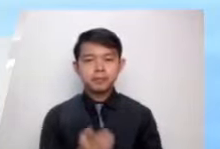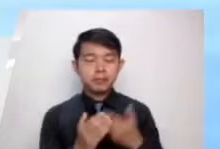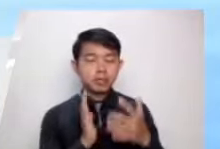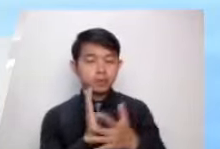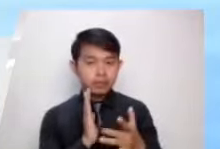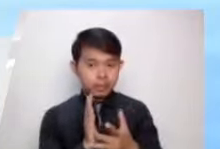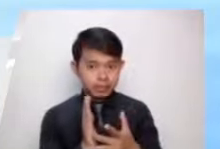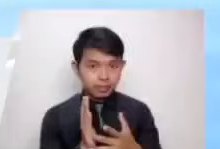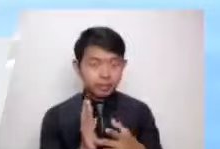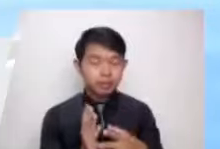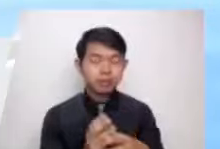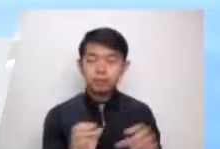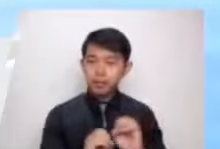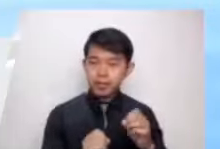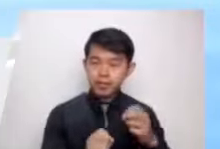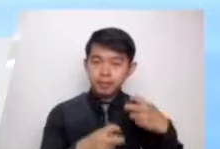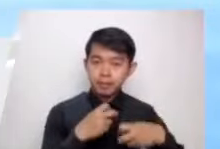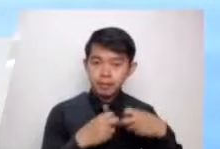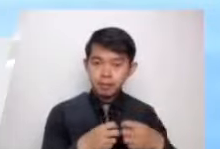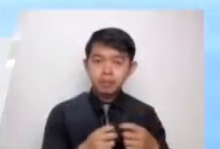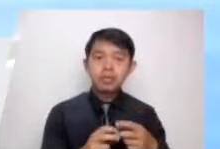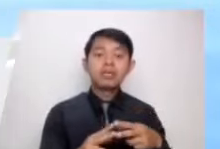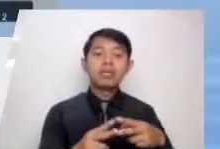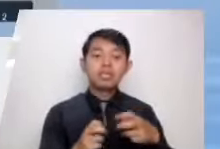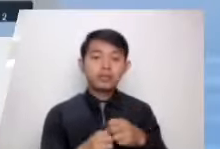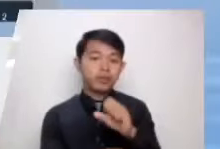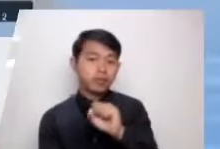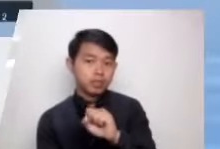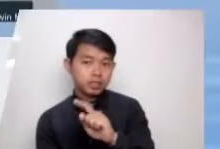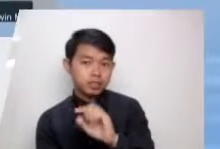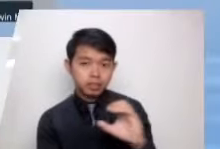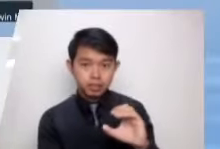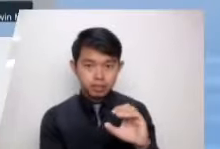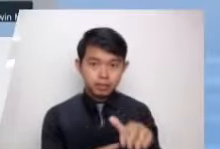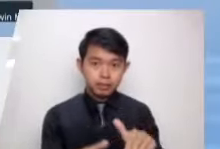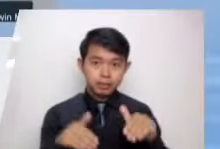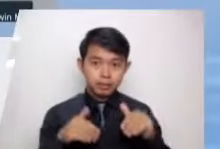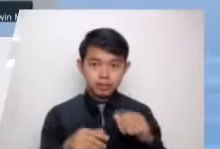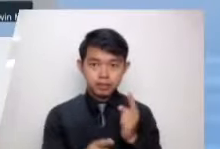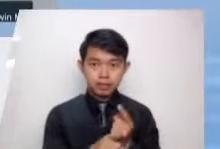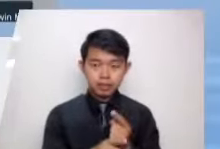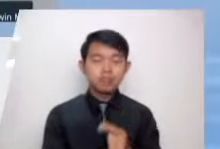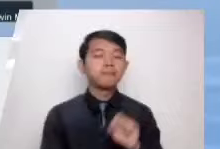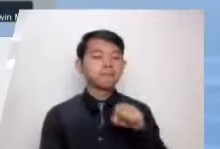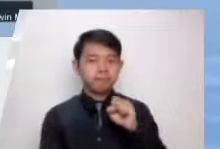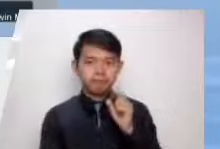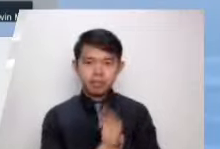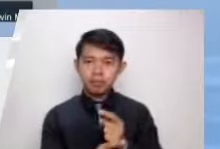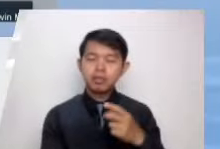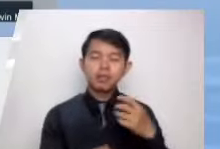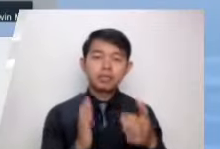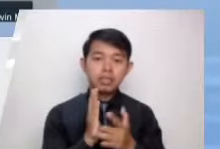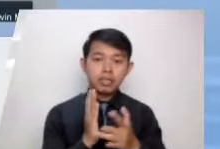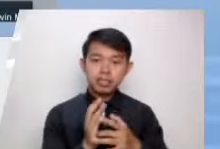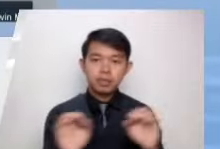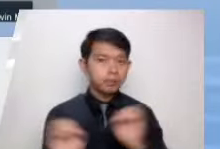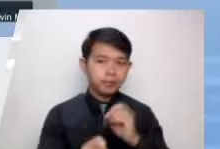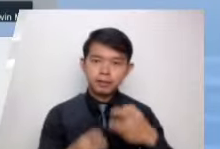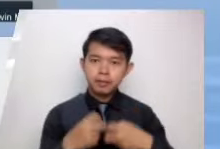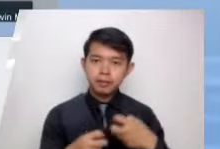problema kahit na umurong itong kanilang kasama. Sa tama po kay Sir Rafi, ang technical ay concern ng